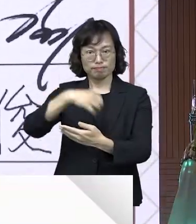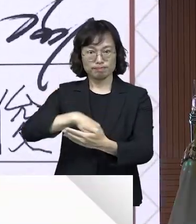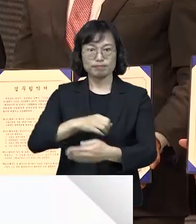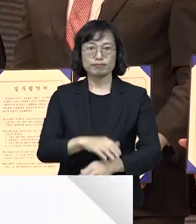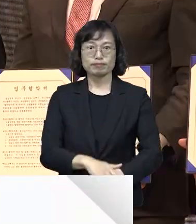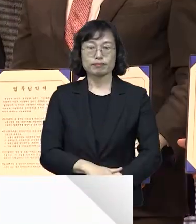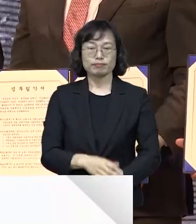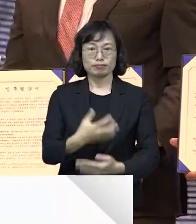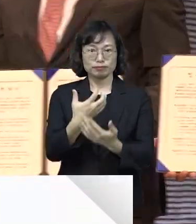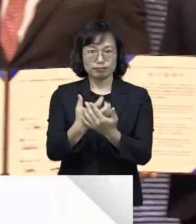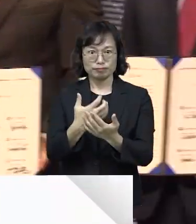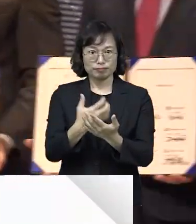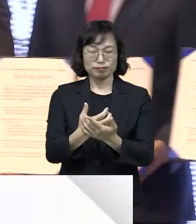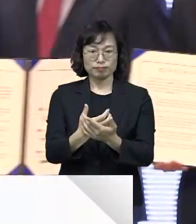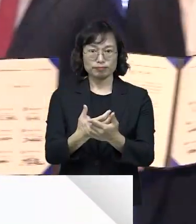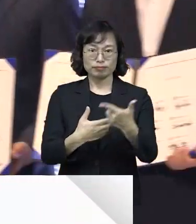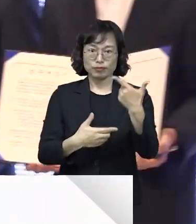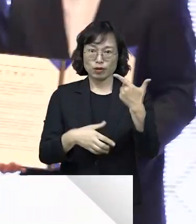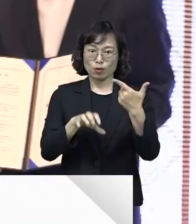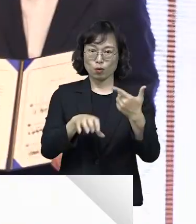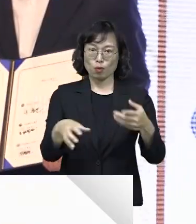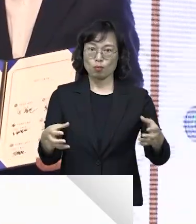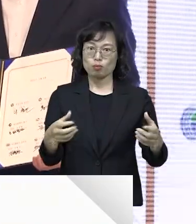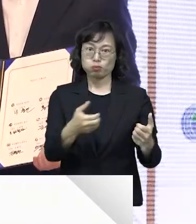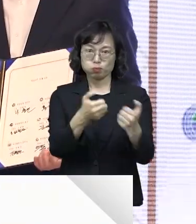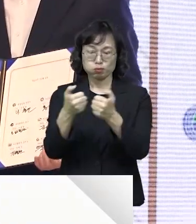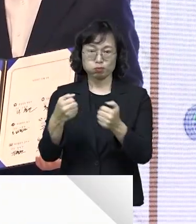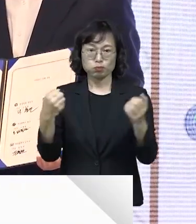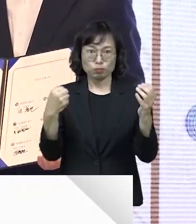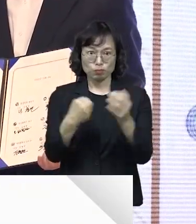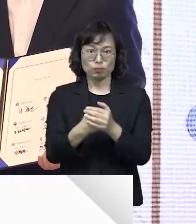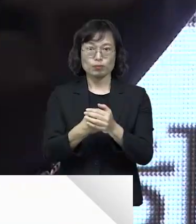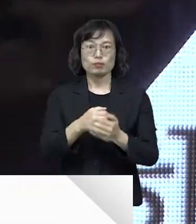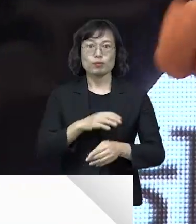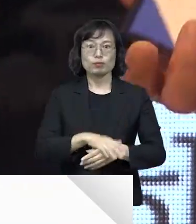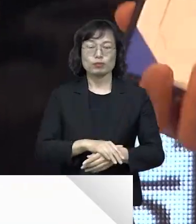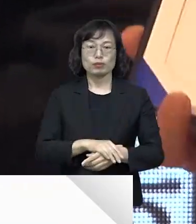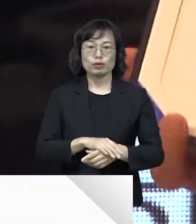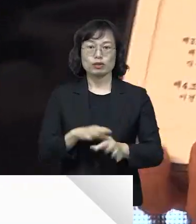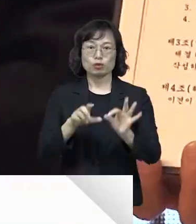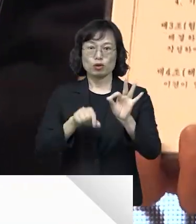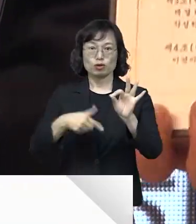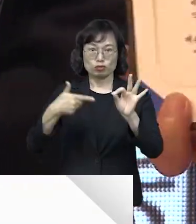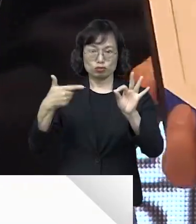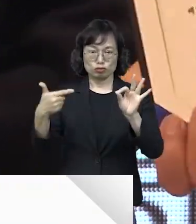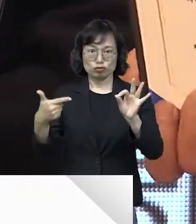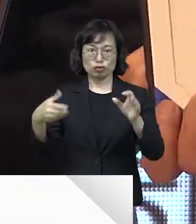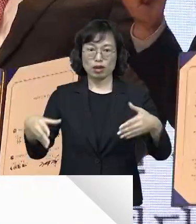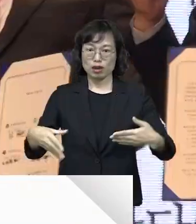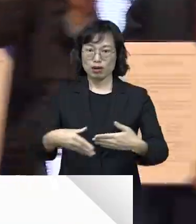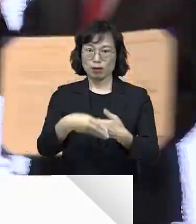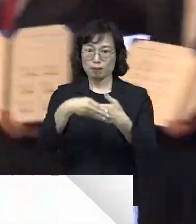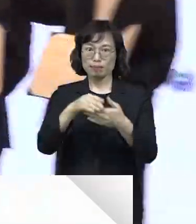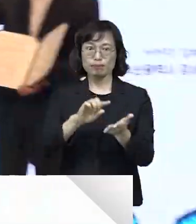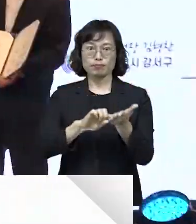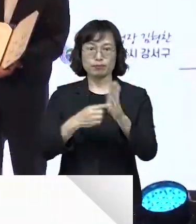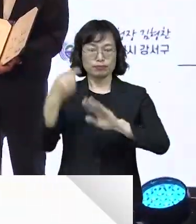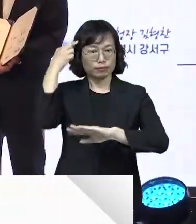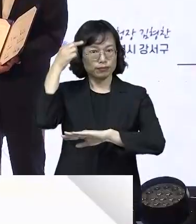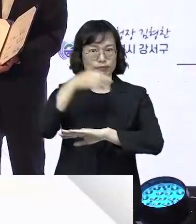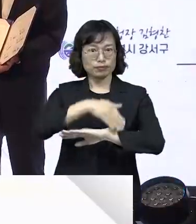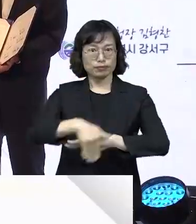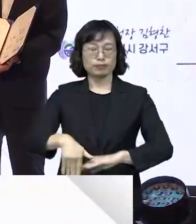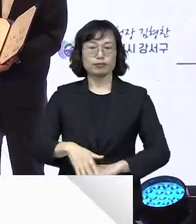예정으로 문화는 6개 지자체가 협의 조율을 거쳐 확정한 후 6일 협약과 함께 공개할 계획입니다.